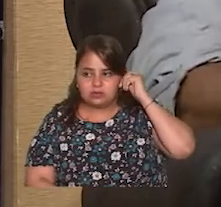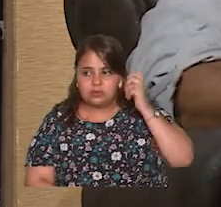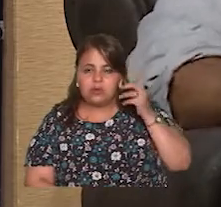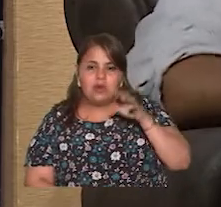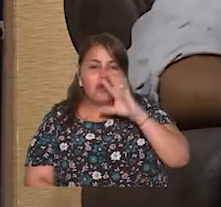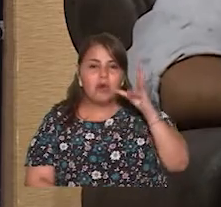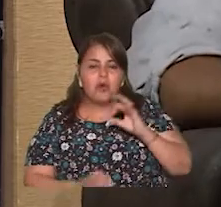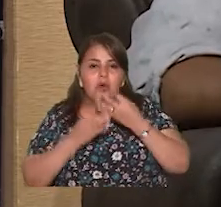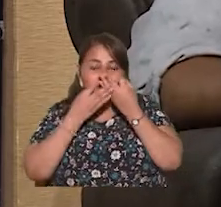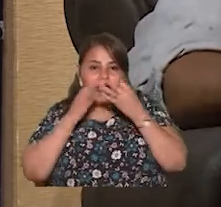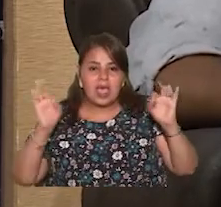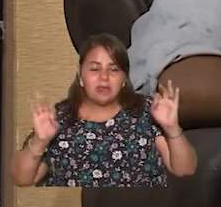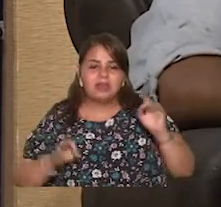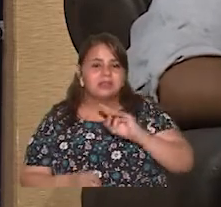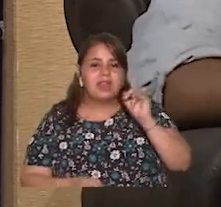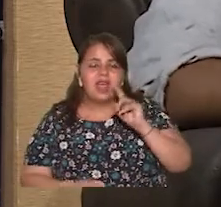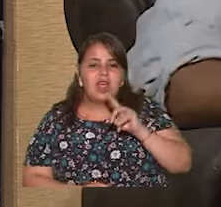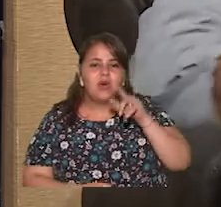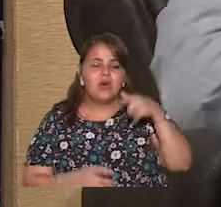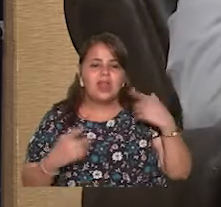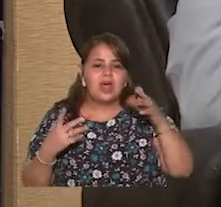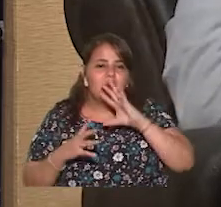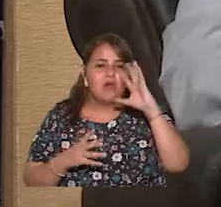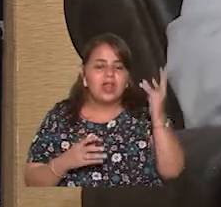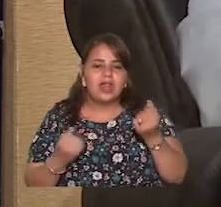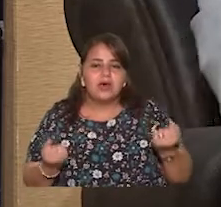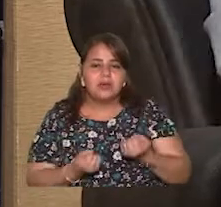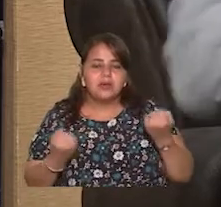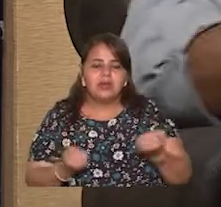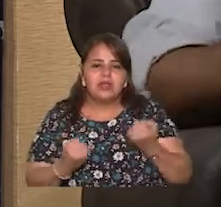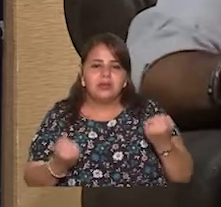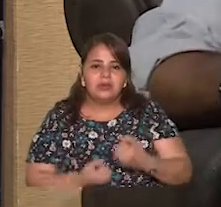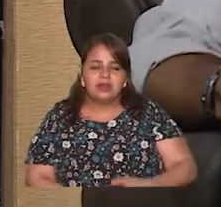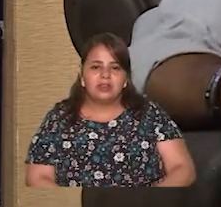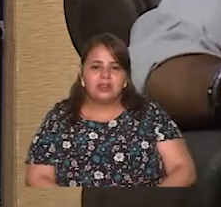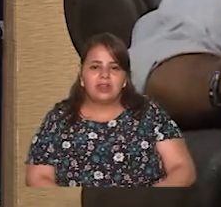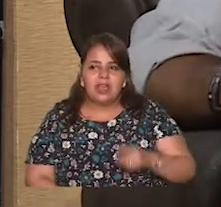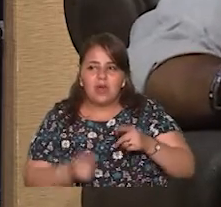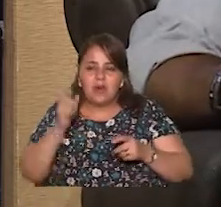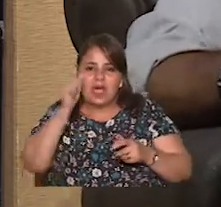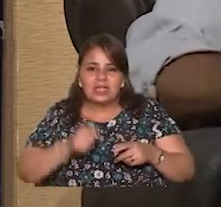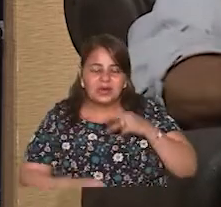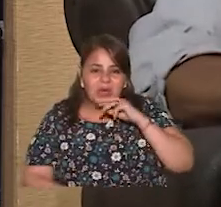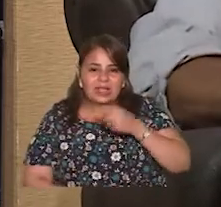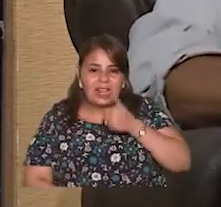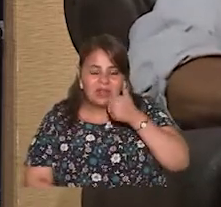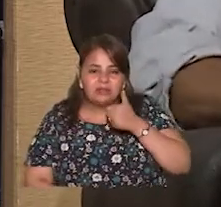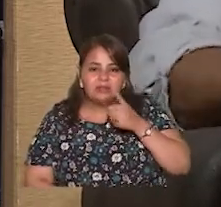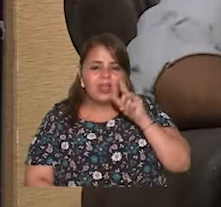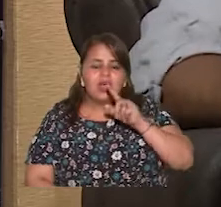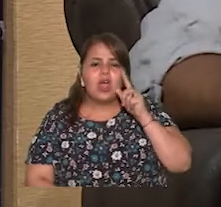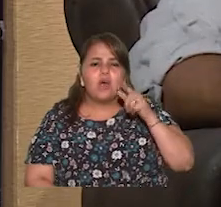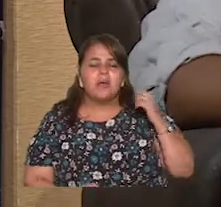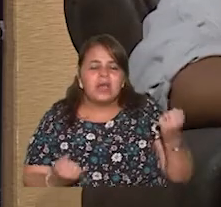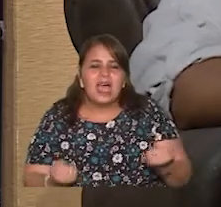للكمال. وعمري ما انا لما بتكلم، لما حضرتك في البدايه قلتي احسن واحد يكلم، انا مش احسن واحد ولا حاجه خالص اتكلم. انا